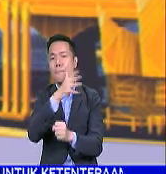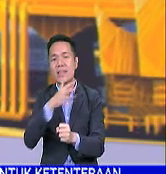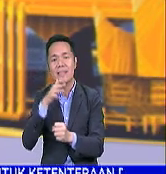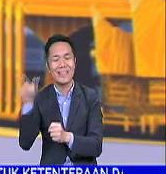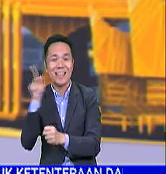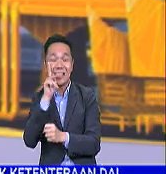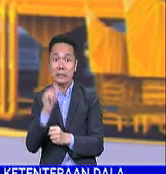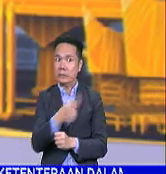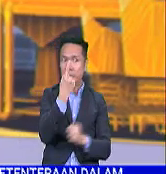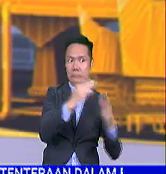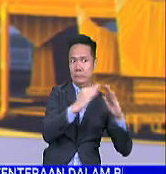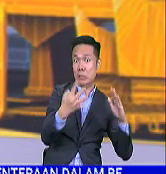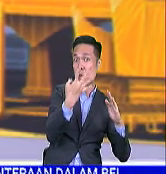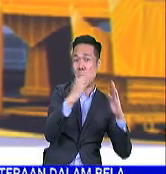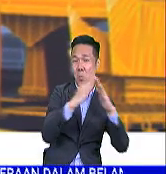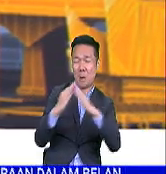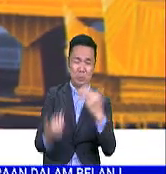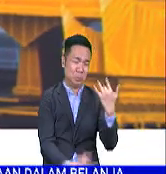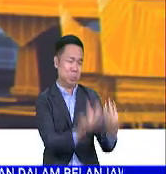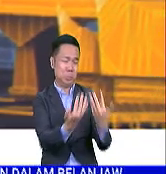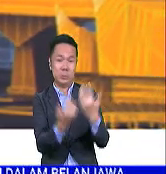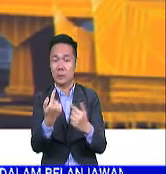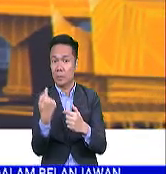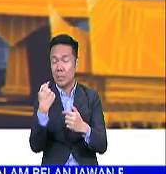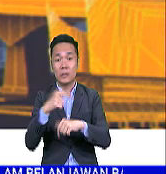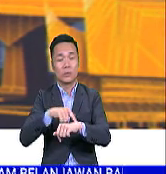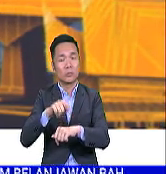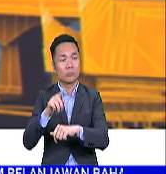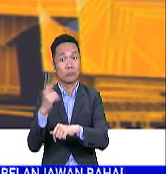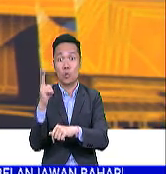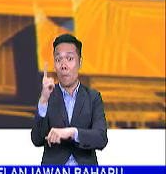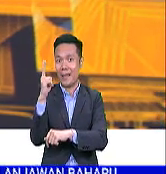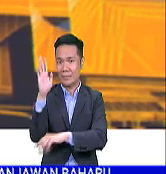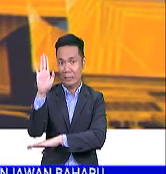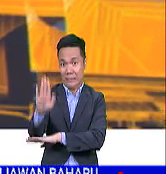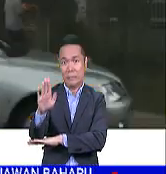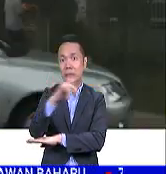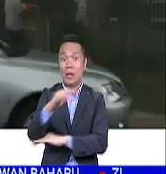rumah kediaman terbakar dalam insiden kira-kira pukul 12.36 tengah hari tadi.